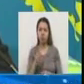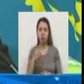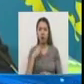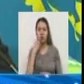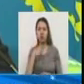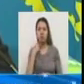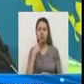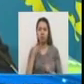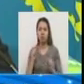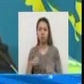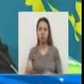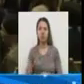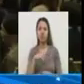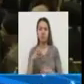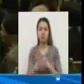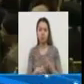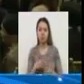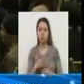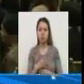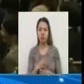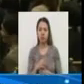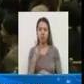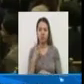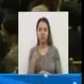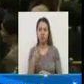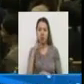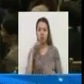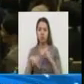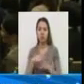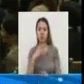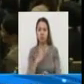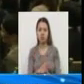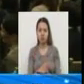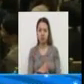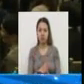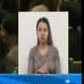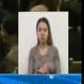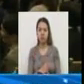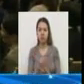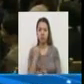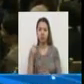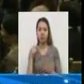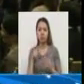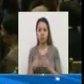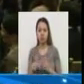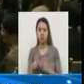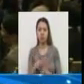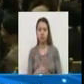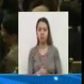отыр, мына жерде отыр. Бүкіл әлем, дүние жүзі 200 мемлекет бар. 200 мемлекеттің ішінде